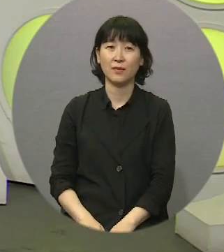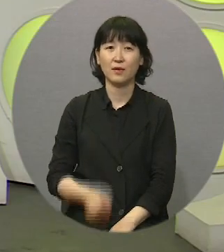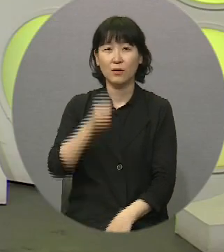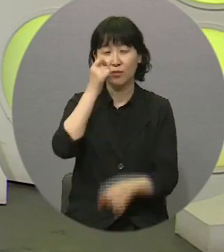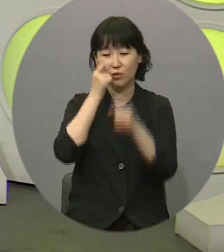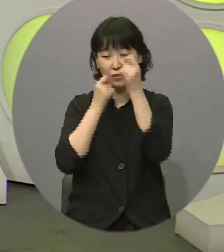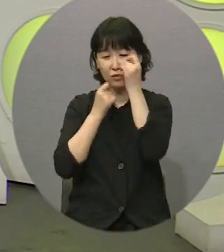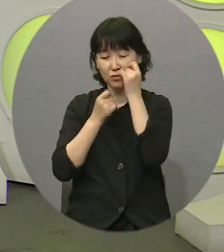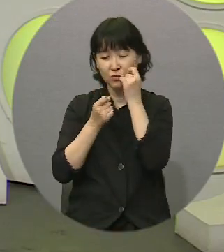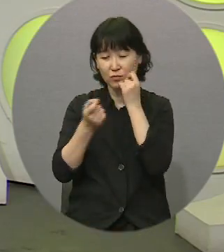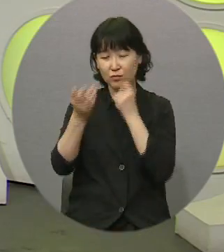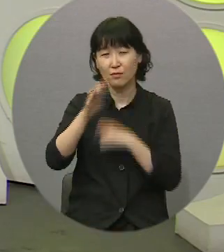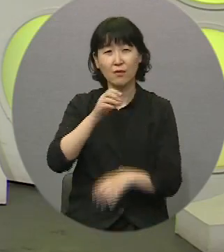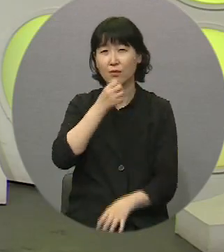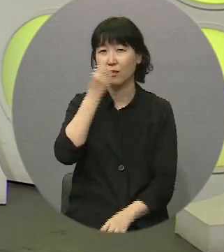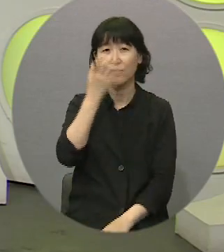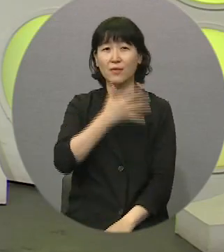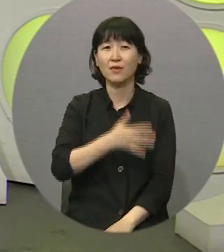물어봐도 소용없고